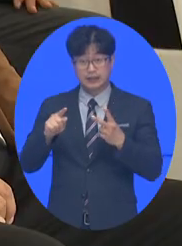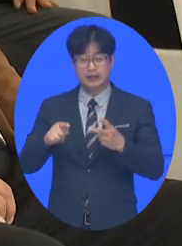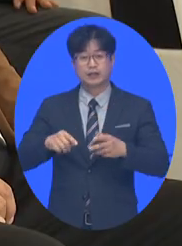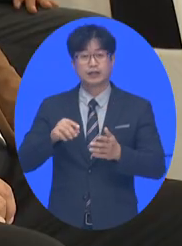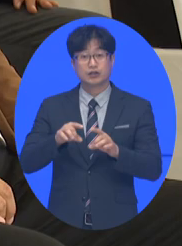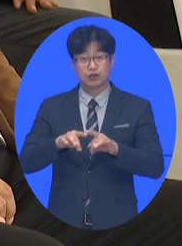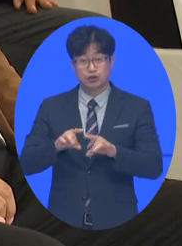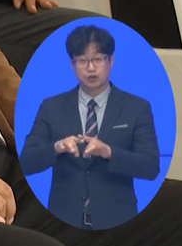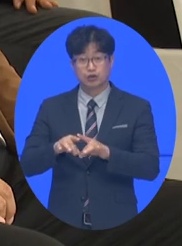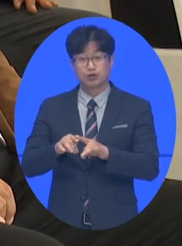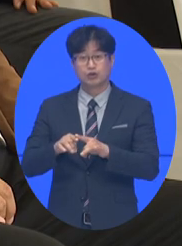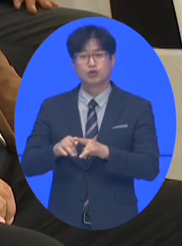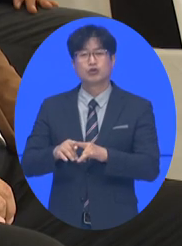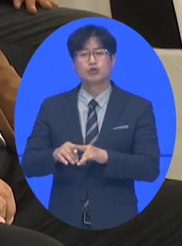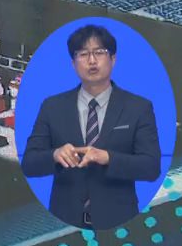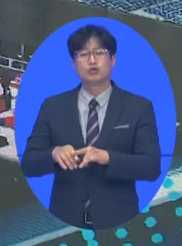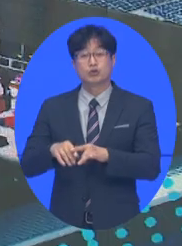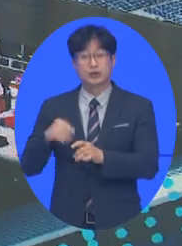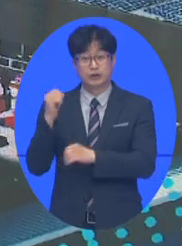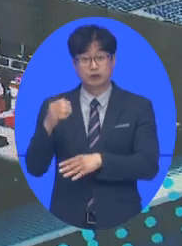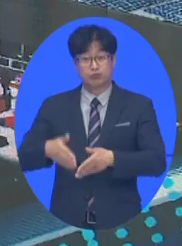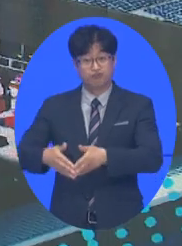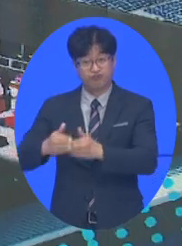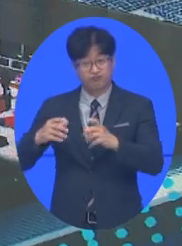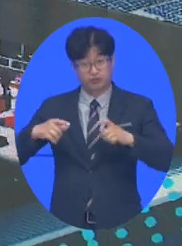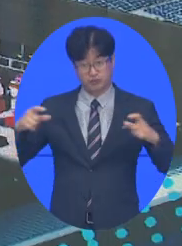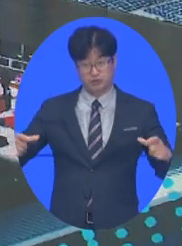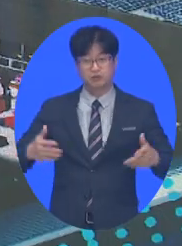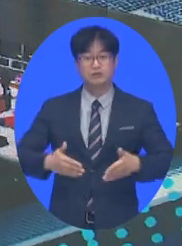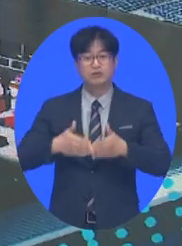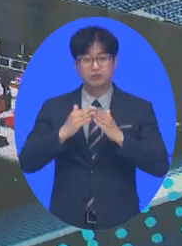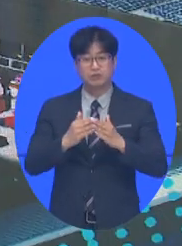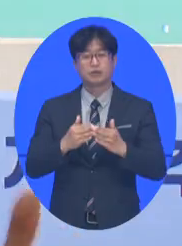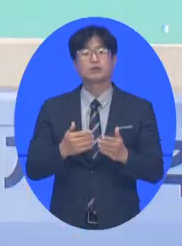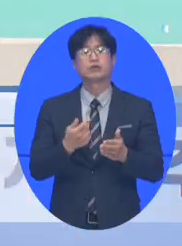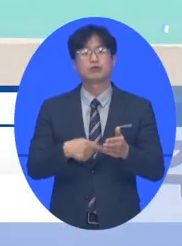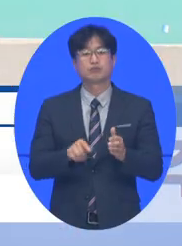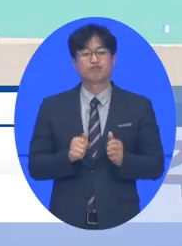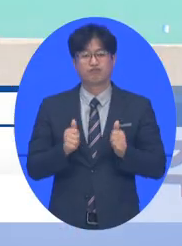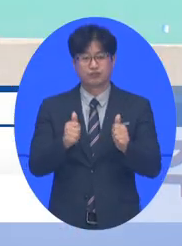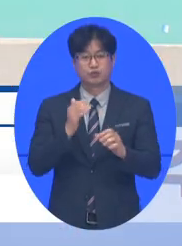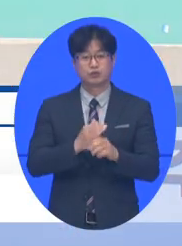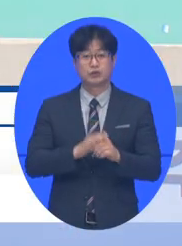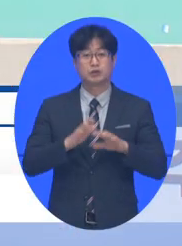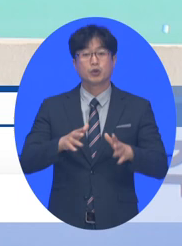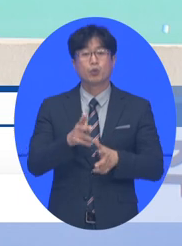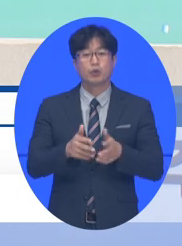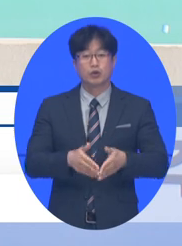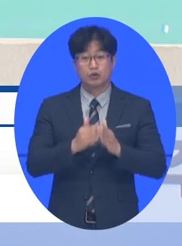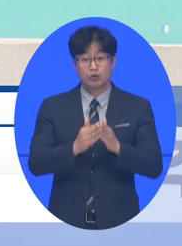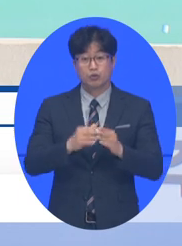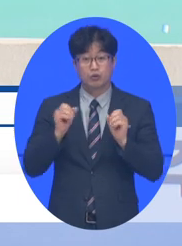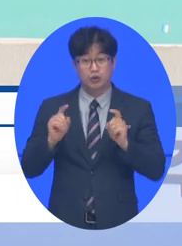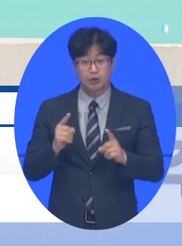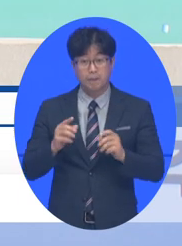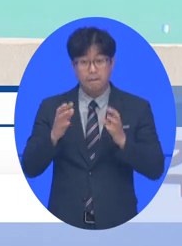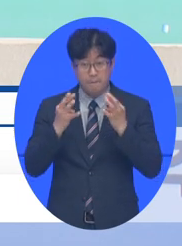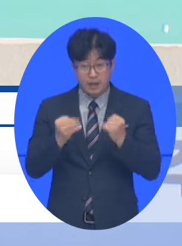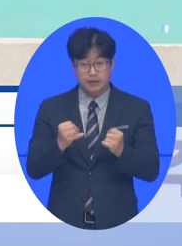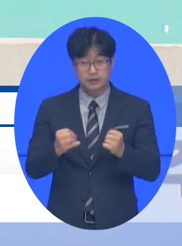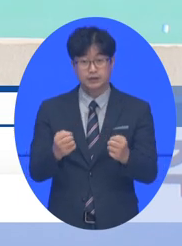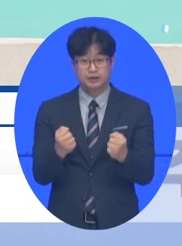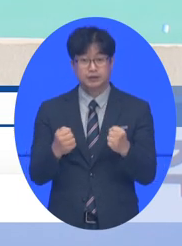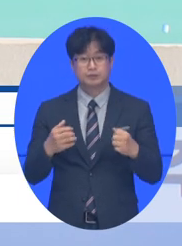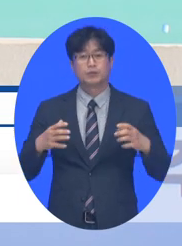생태계가 구축되도록 관련 협력 기업을 대상으로 적극 세일즈하고 있습니다. 이번 공장 착공을 계기로 해서 많은 협력